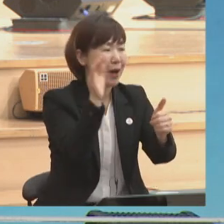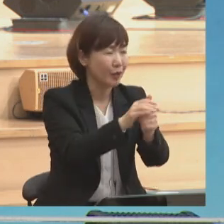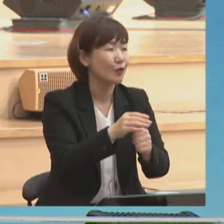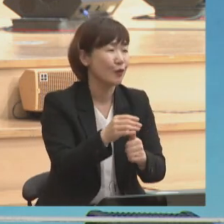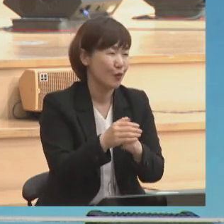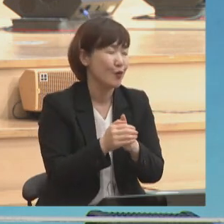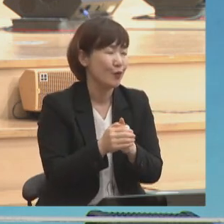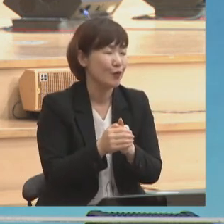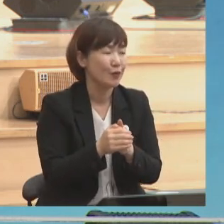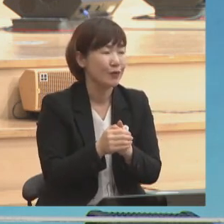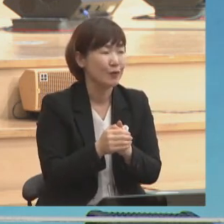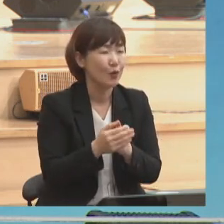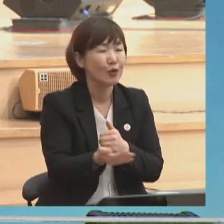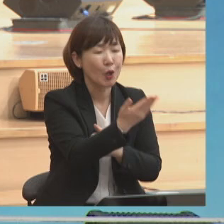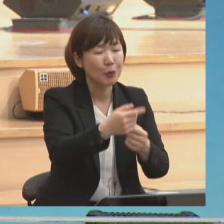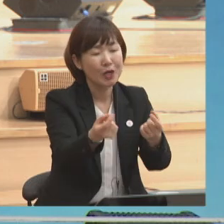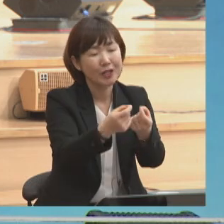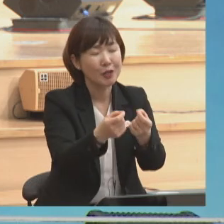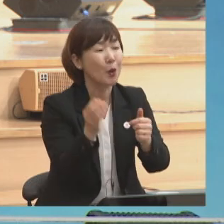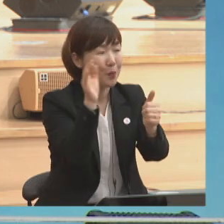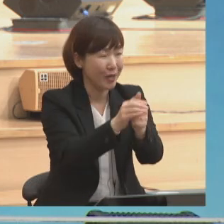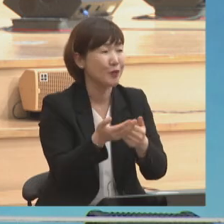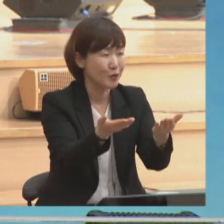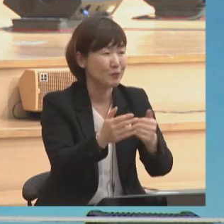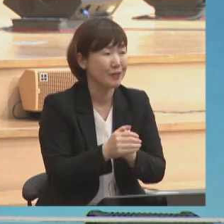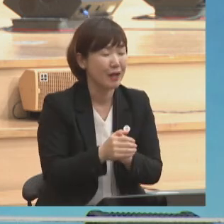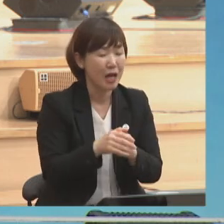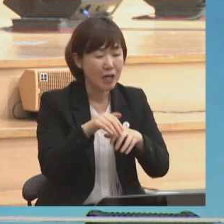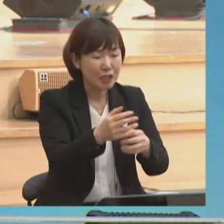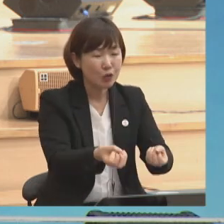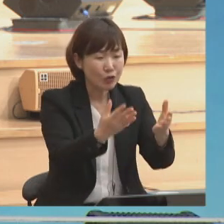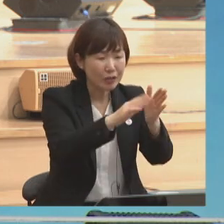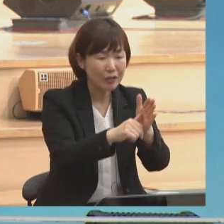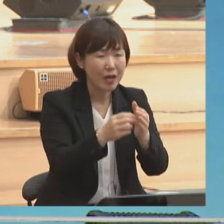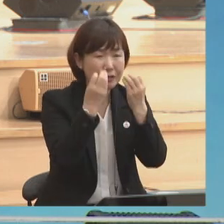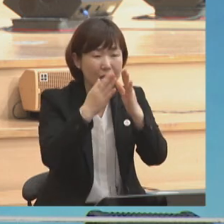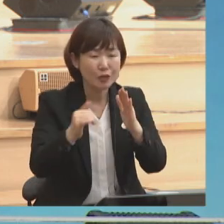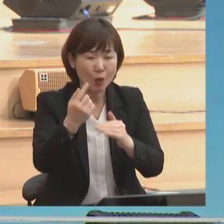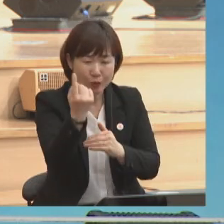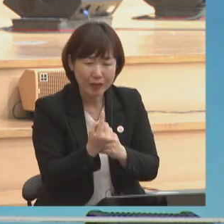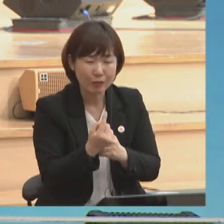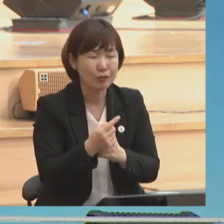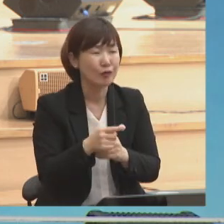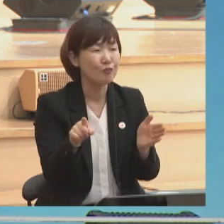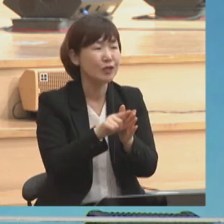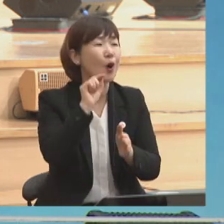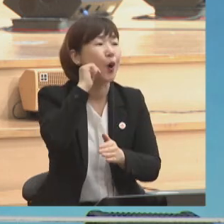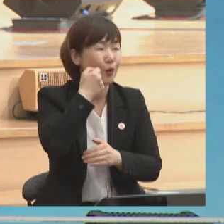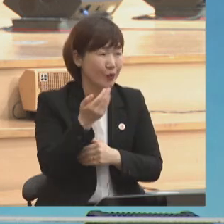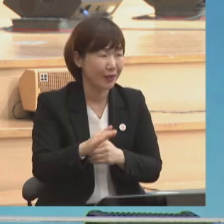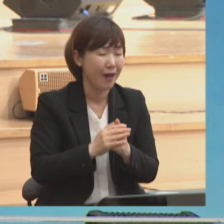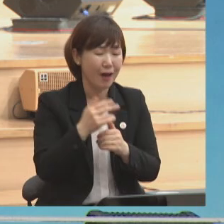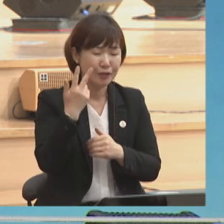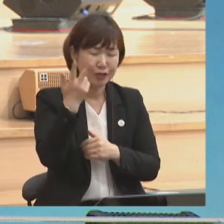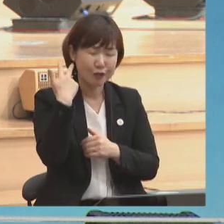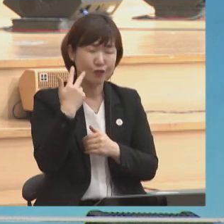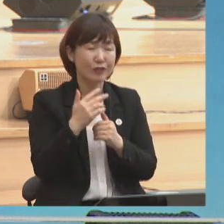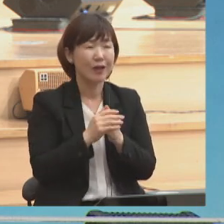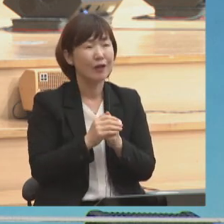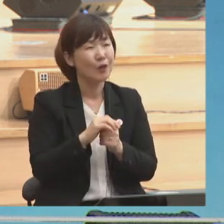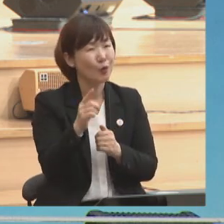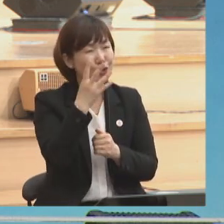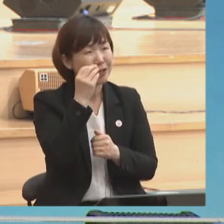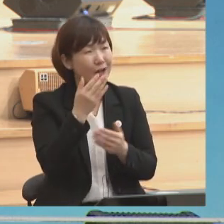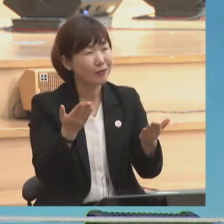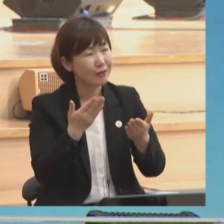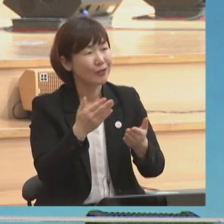여러분, 진군식에 새 가족이 나오는데 있을 수가 없는 일이잖아요. 지금 근데 지난주일날 희한한 일이 벌어져서 우리 김무순 모